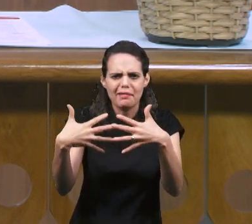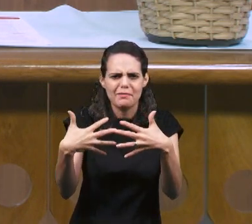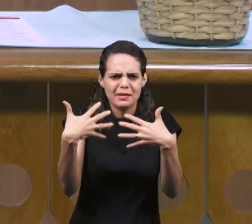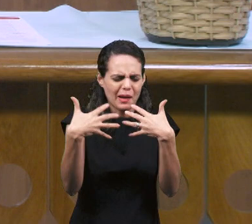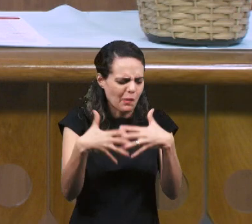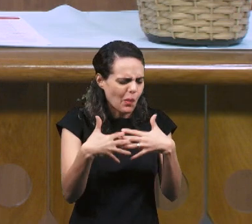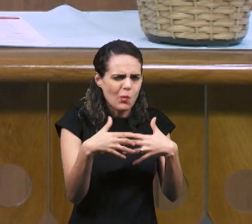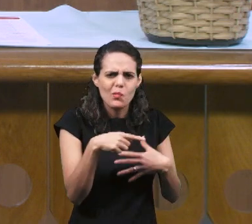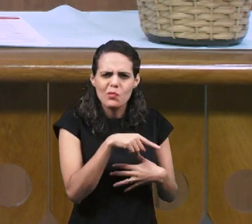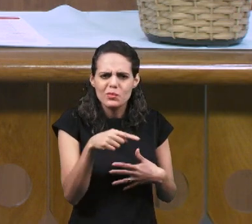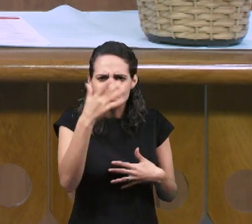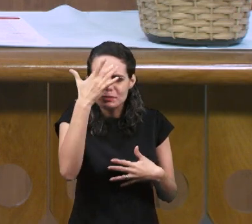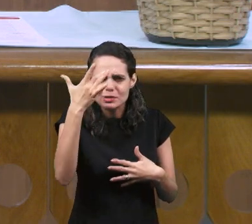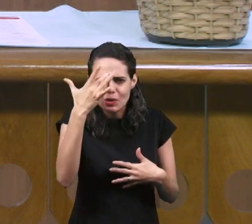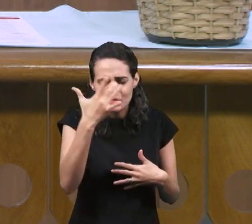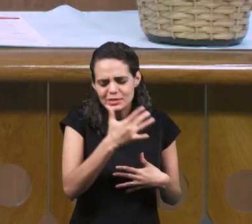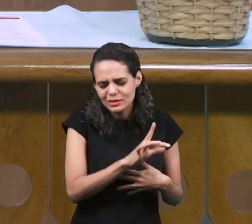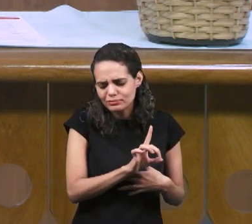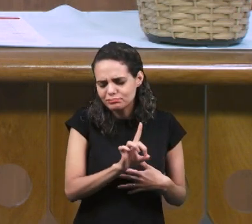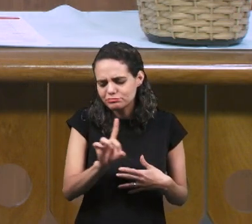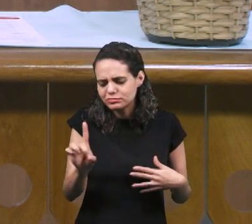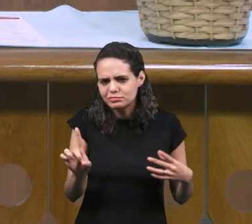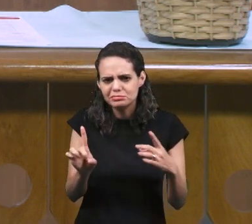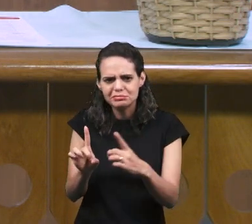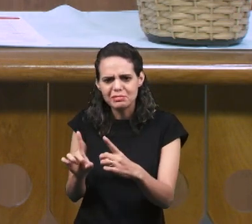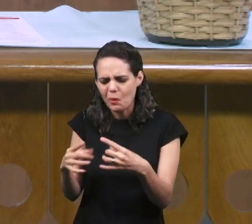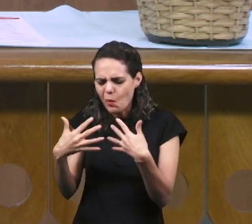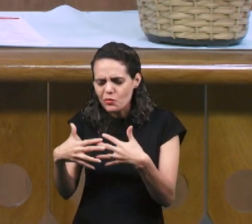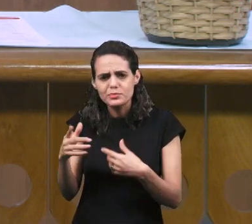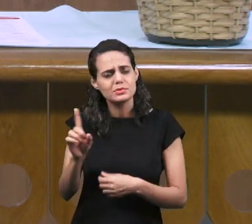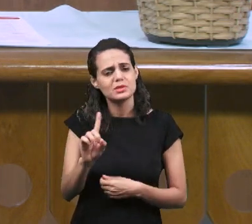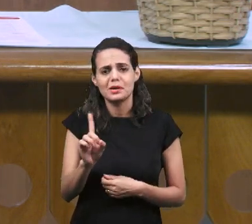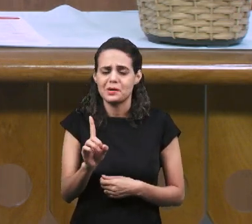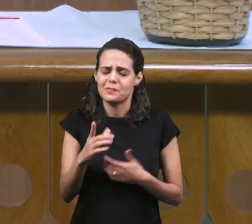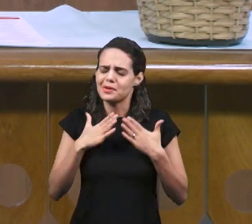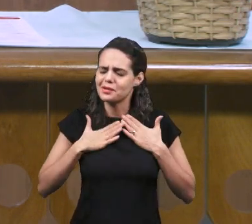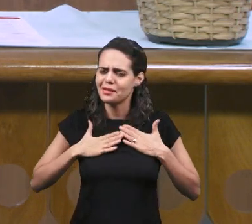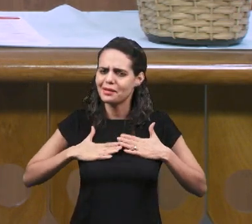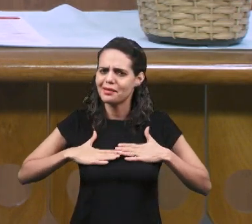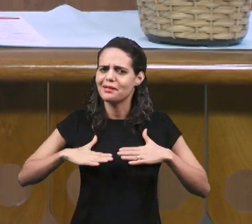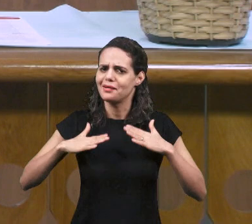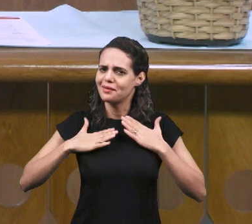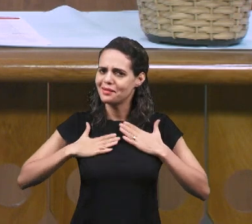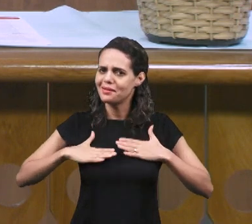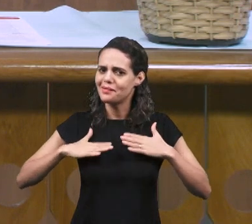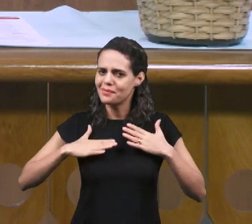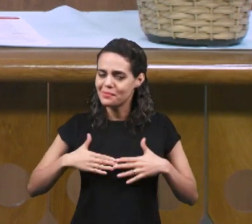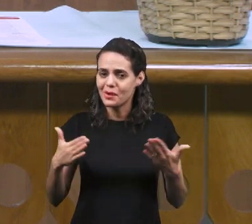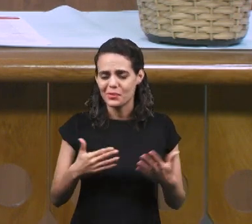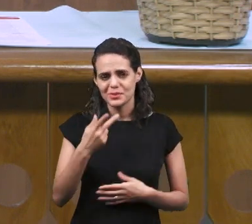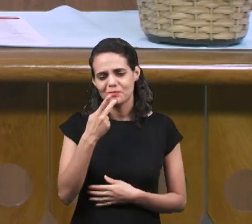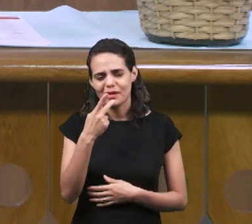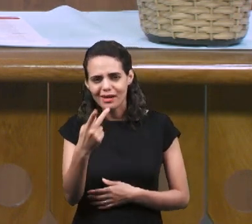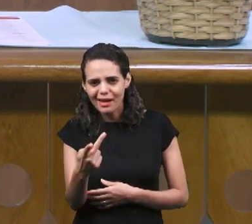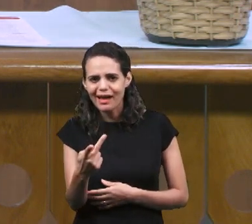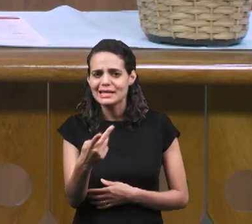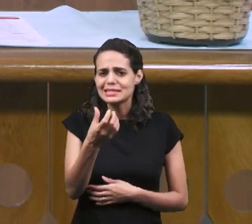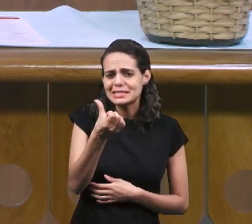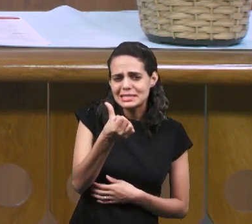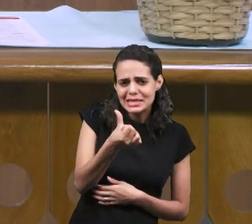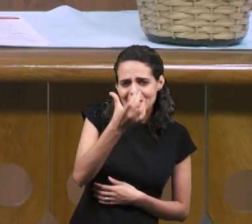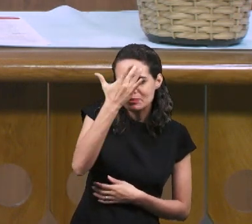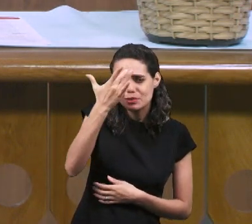ici à une douzaine de frères et sœurs, 100 ou 200, Il y a plus une quantité